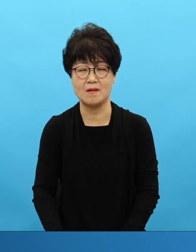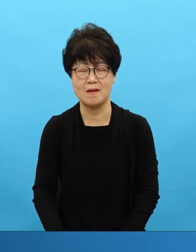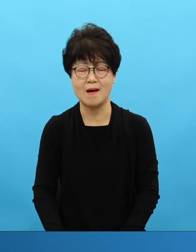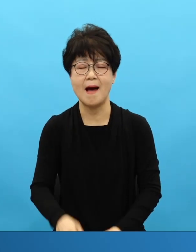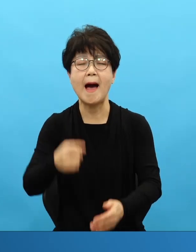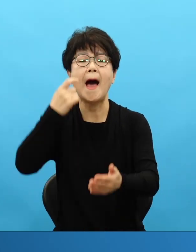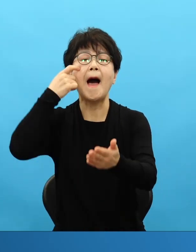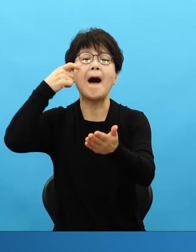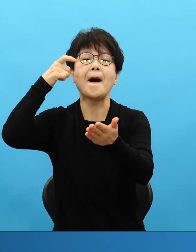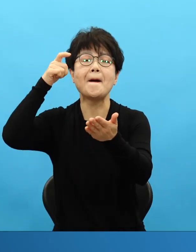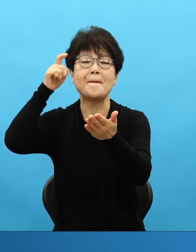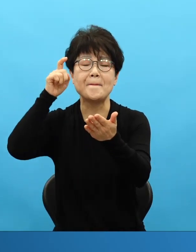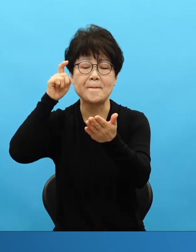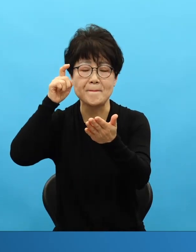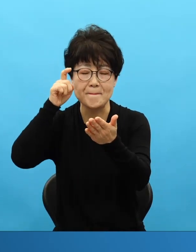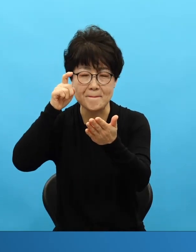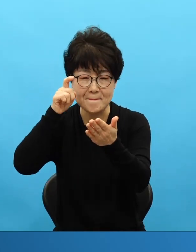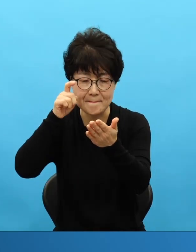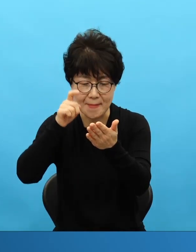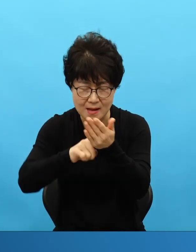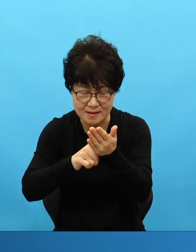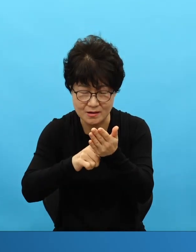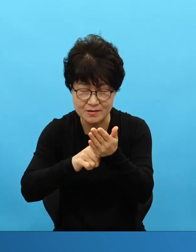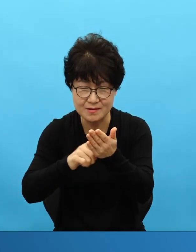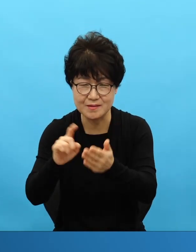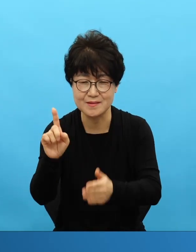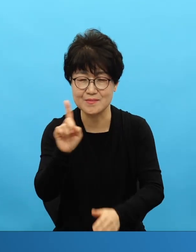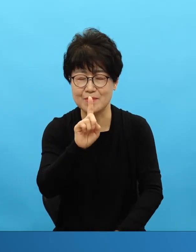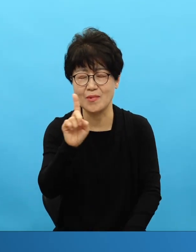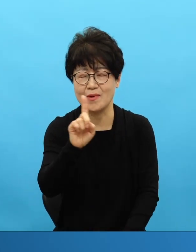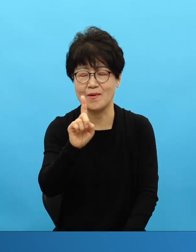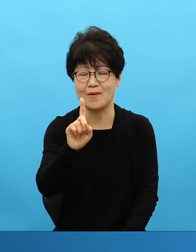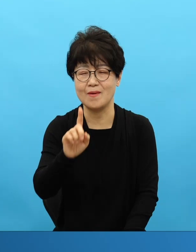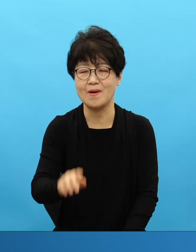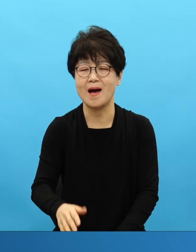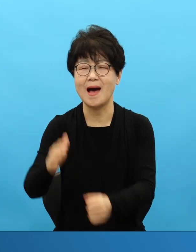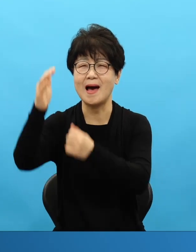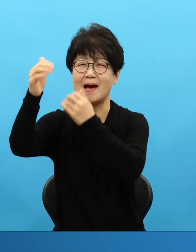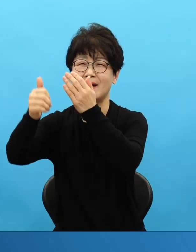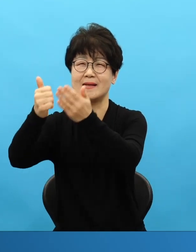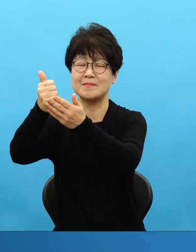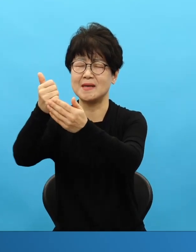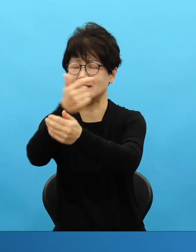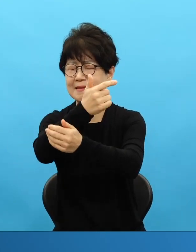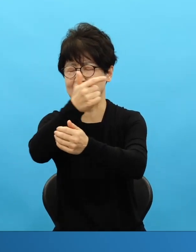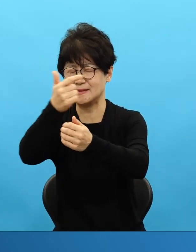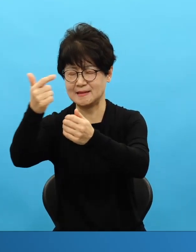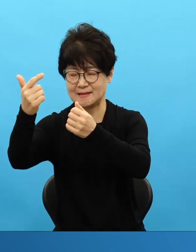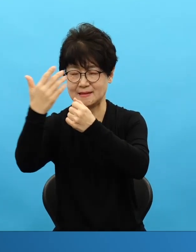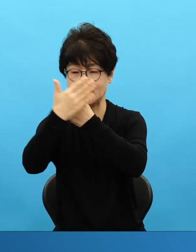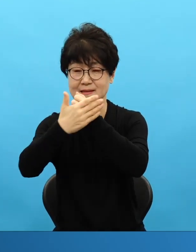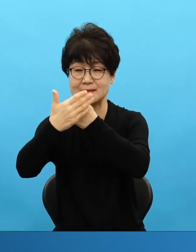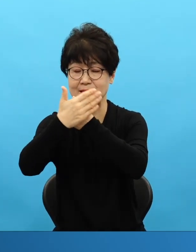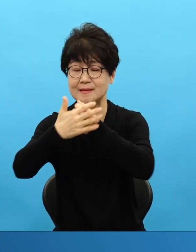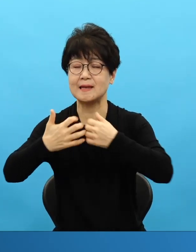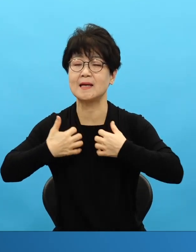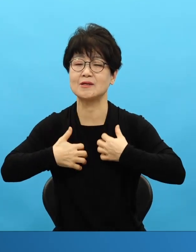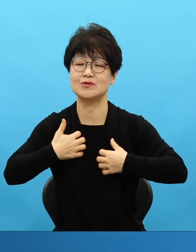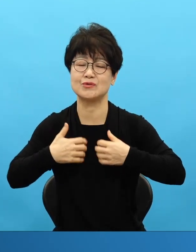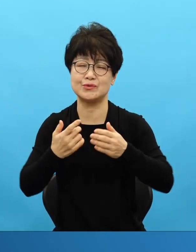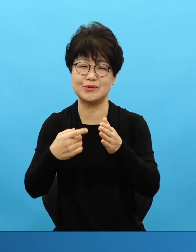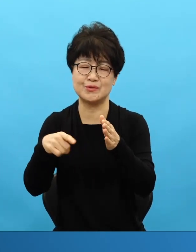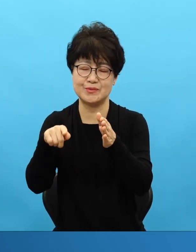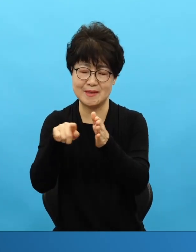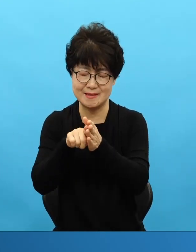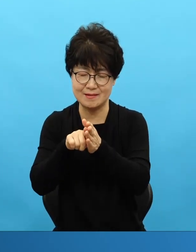은혜 주시기 위해서 나에게 사단의 가시를 줬구나. 그렇게 표현했어요. He expressed that God has given me